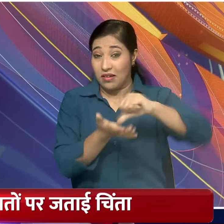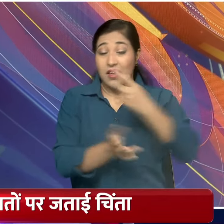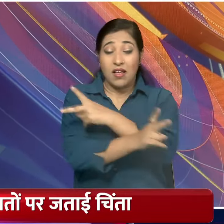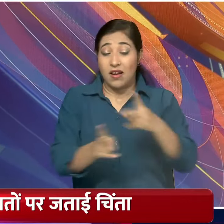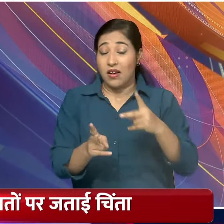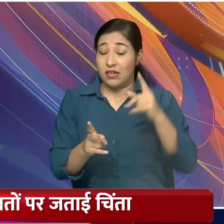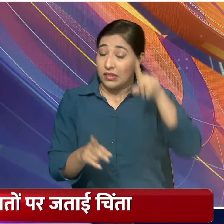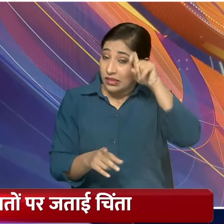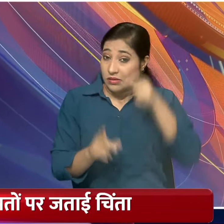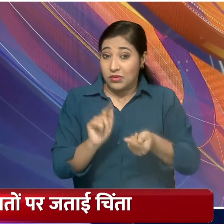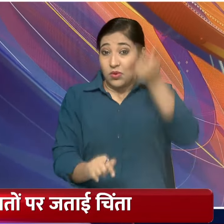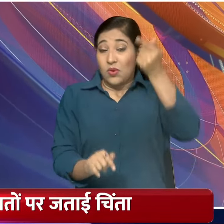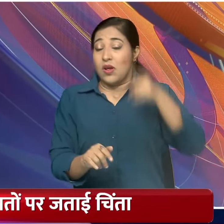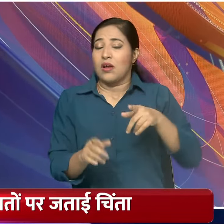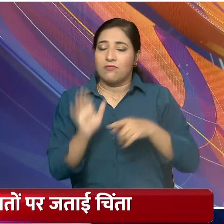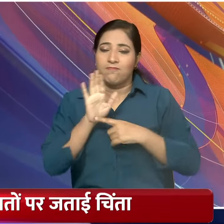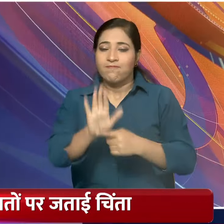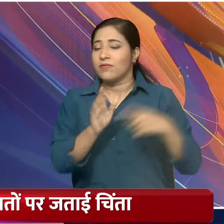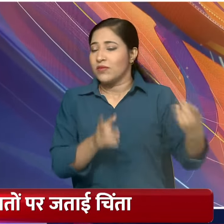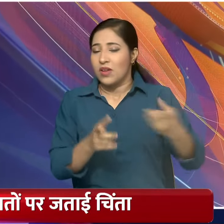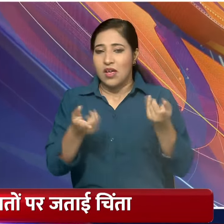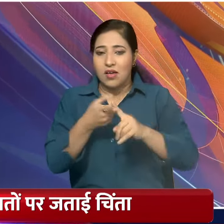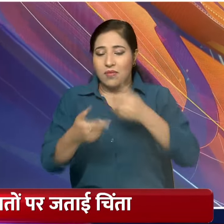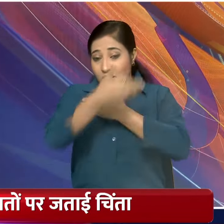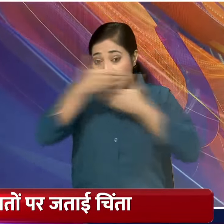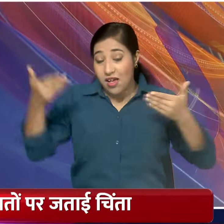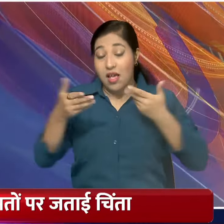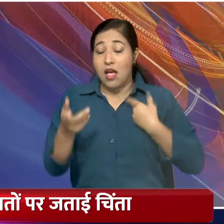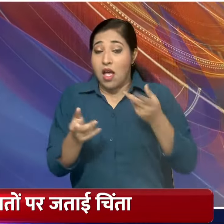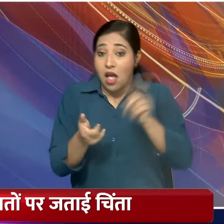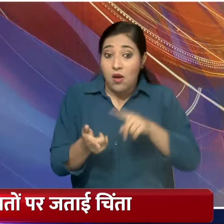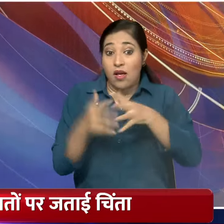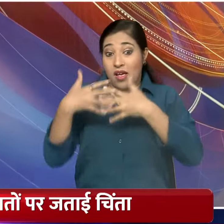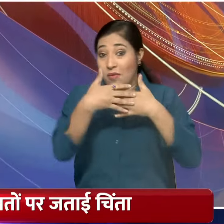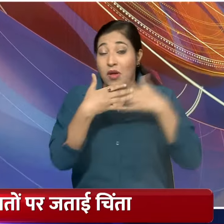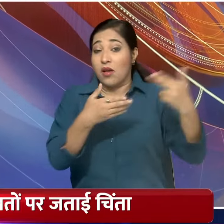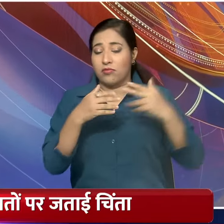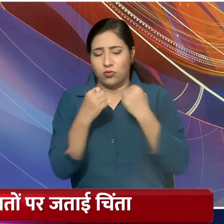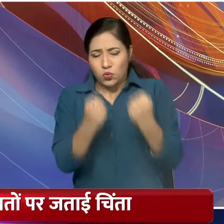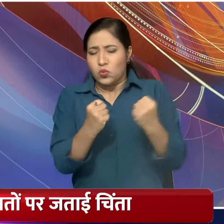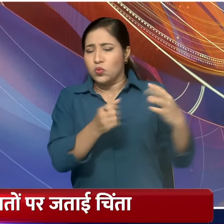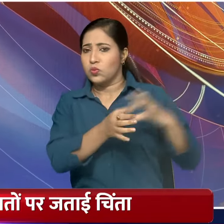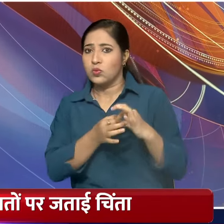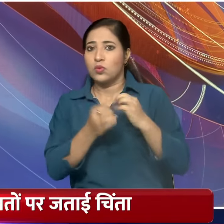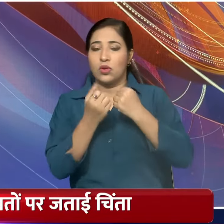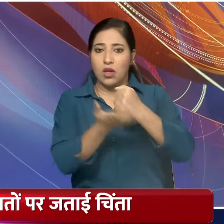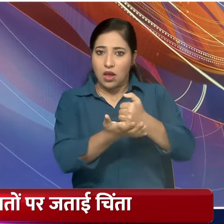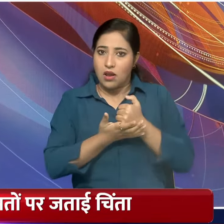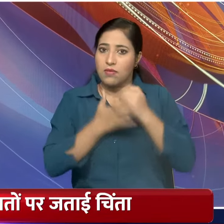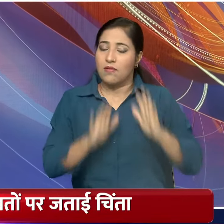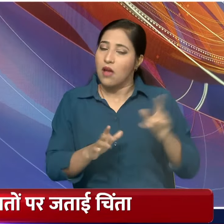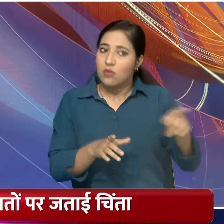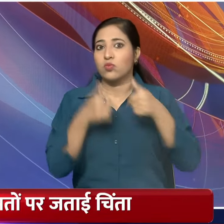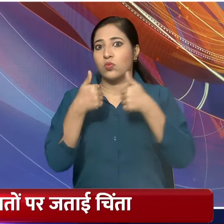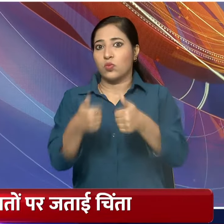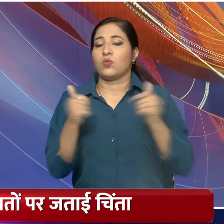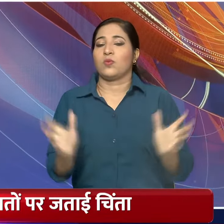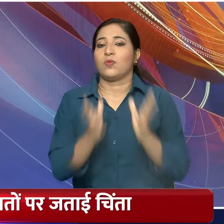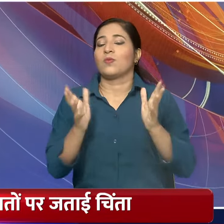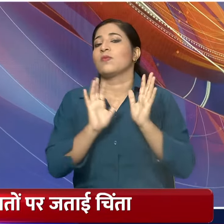जताई चिंता। अंतर्राष्ट्रीय आतंकवाद से निपटने के लिए अमेरिका के मजबूत सहयोग की सराहना।